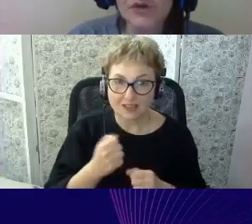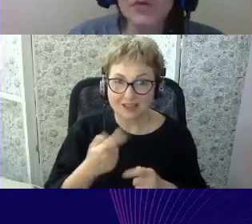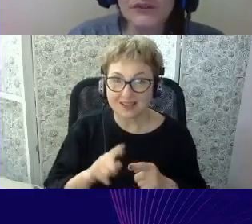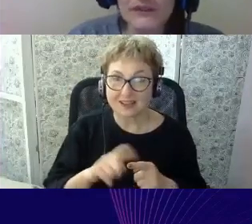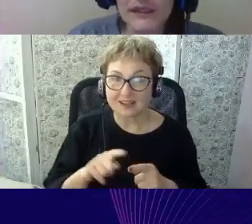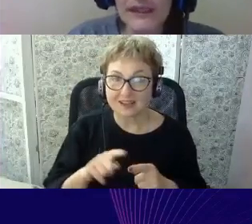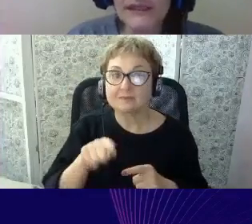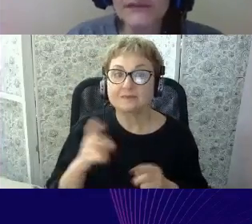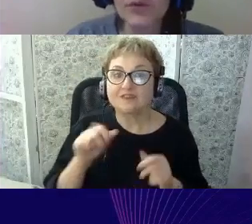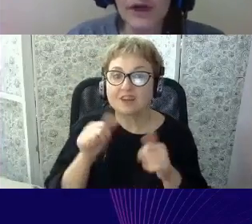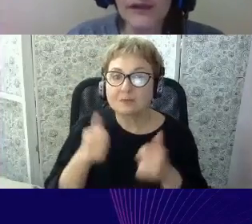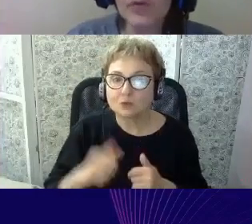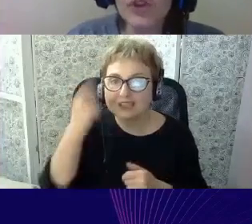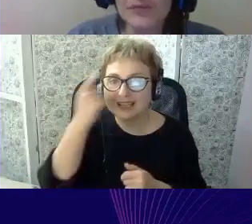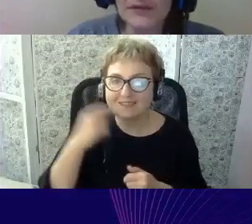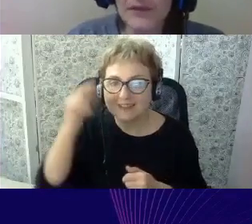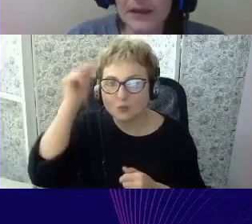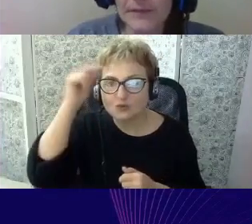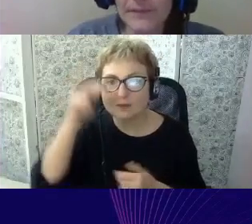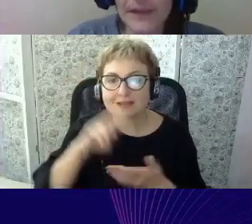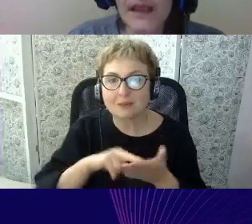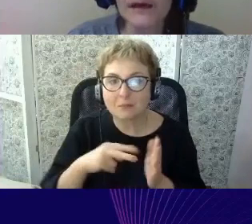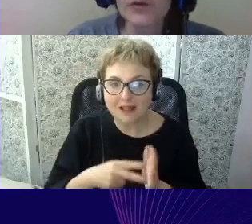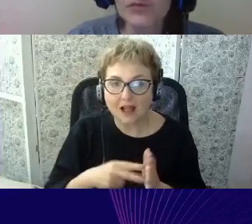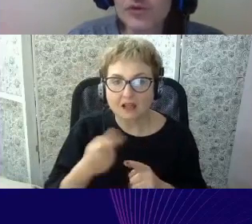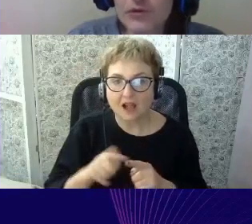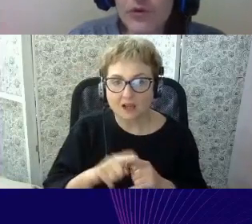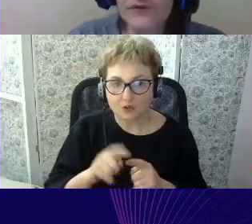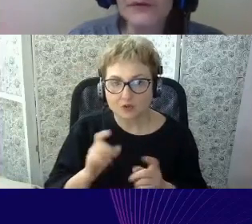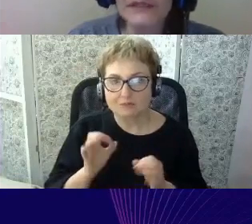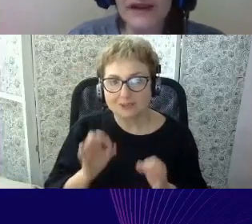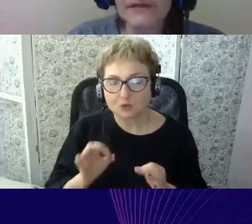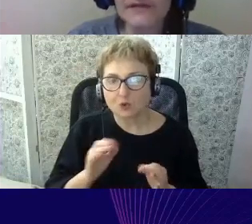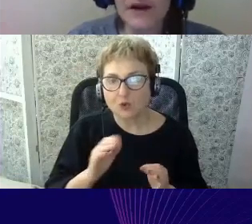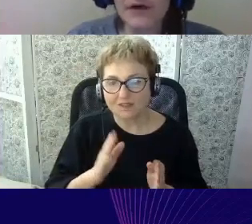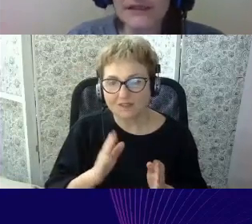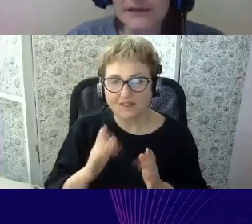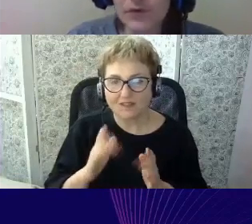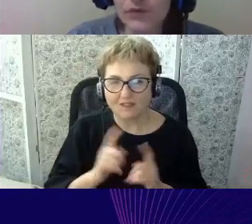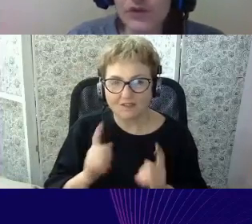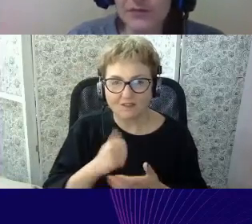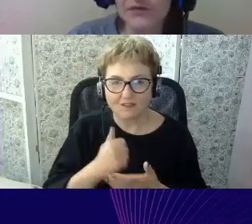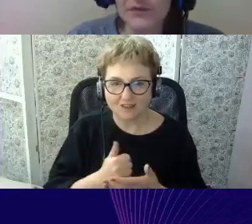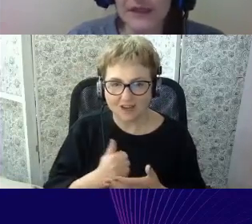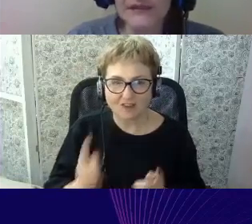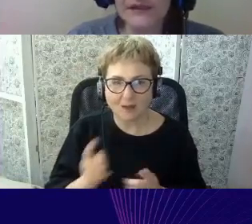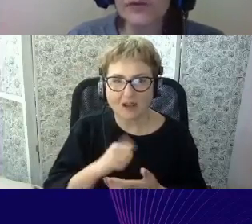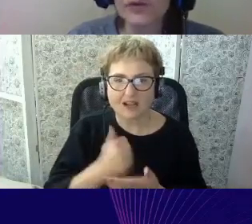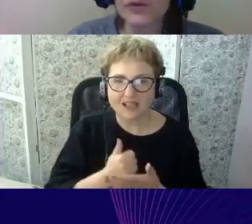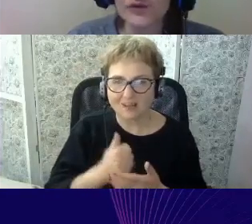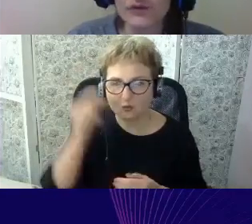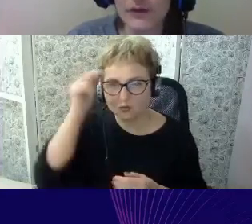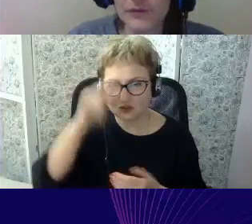маршрута формируется индивидуальный учебный план, который, безусловно, выстраивается в рамках основного учебного плана,